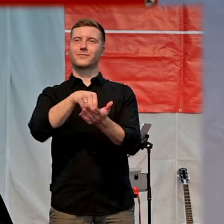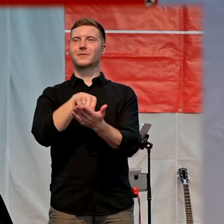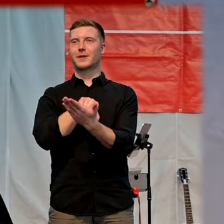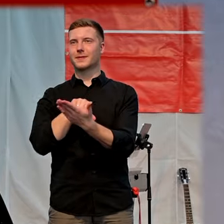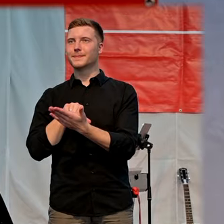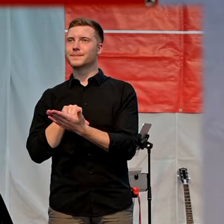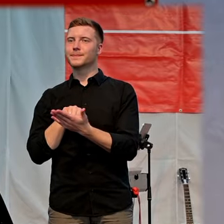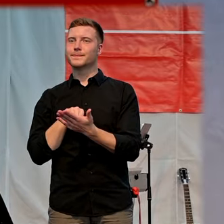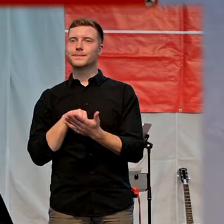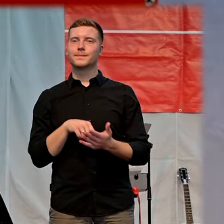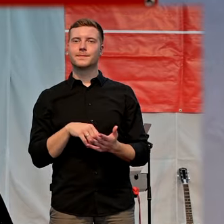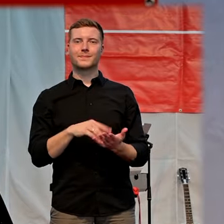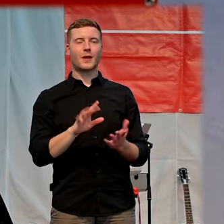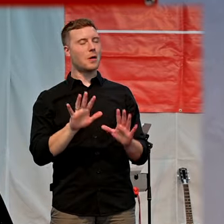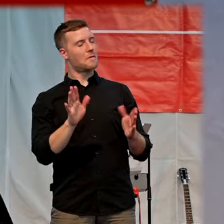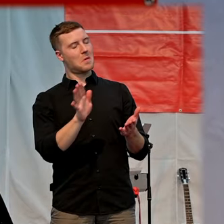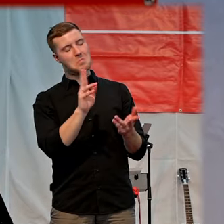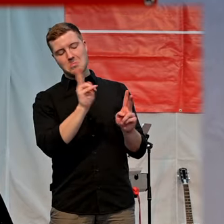Schlagen Sie mal willkürlich auf.